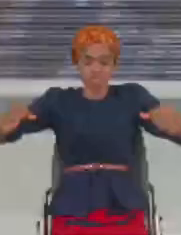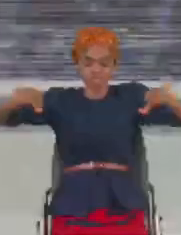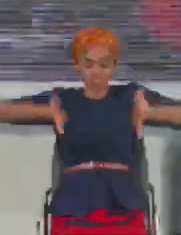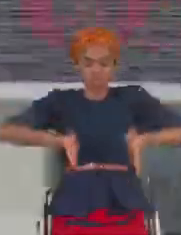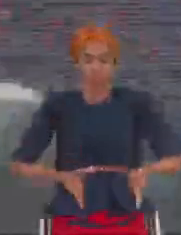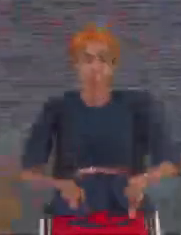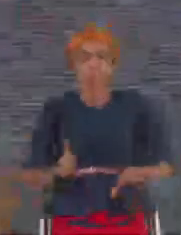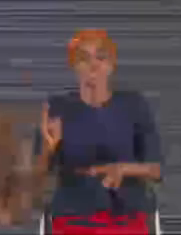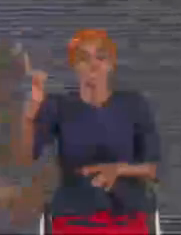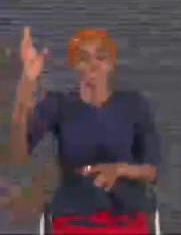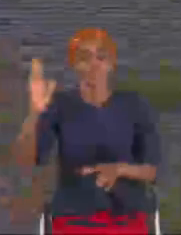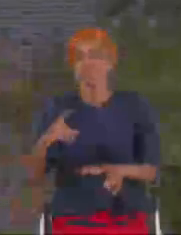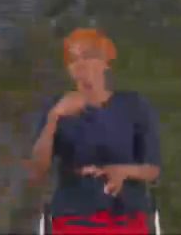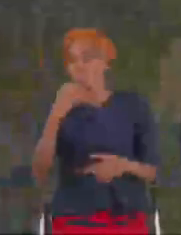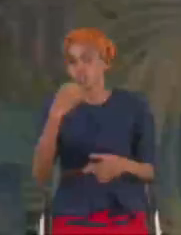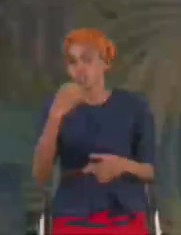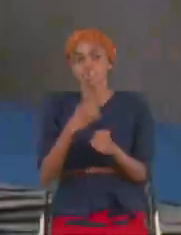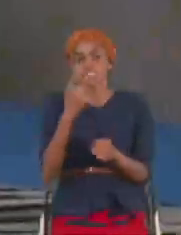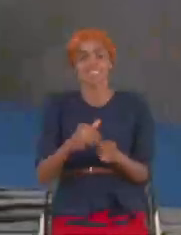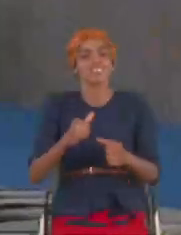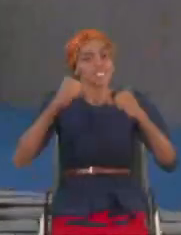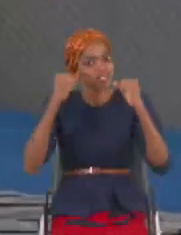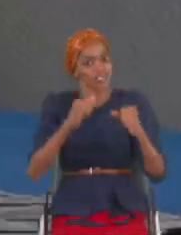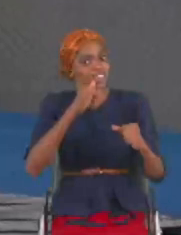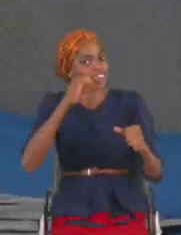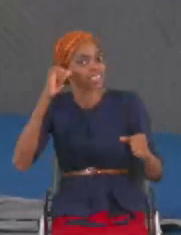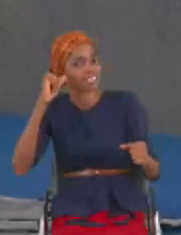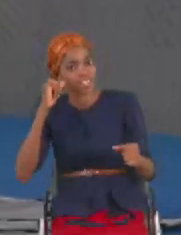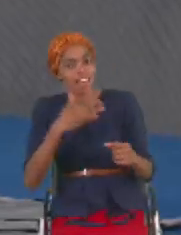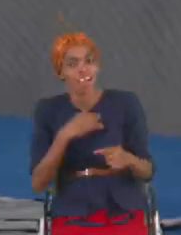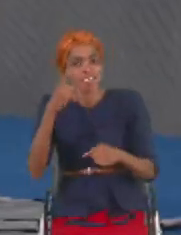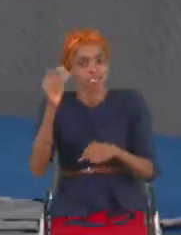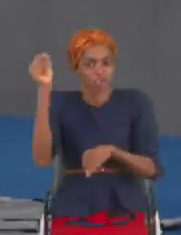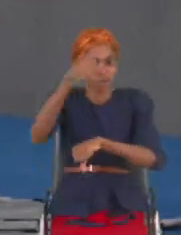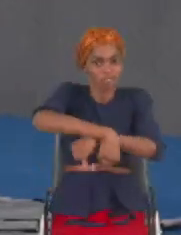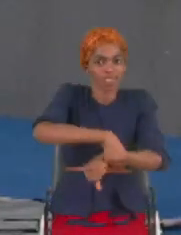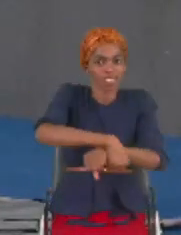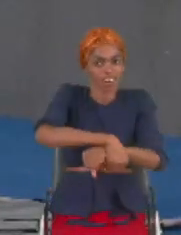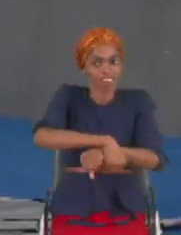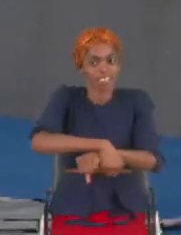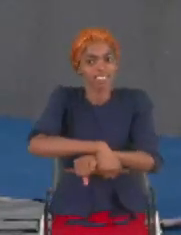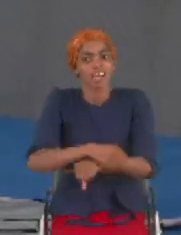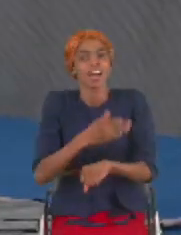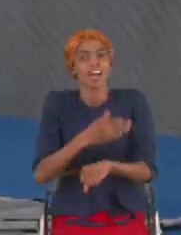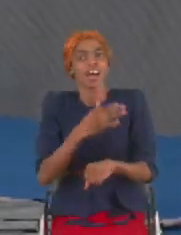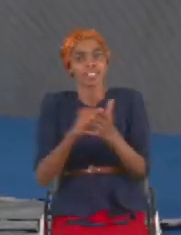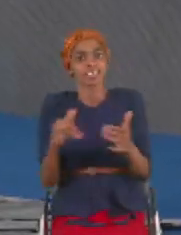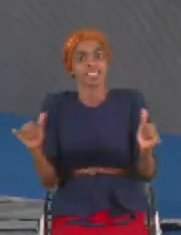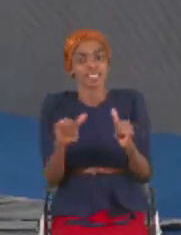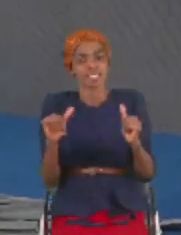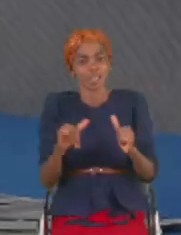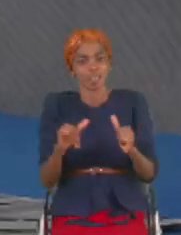le dieu qui te rend du qatar dans des foyers est déjà vaincu ce même dieu te rendent pas